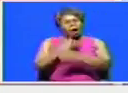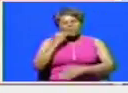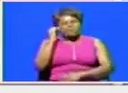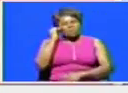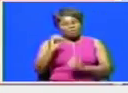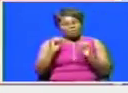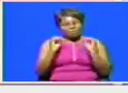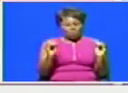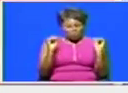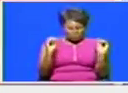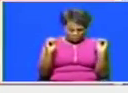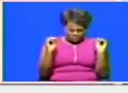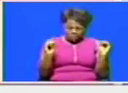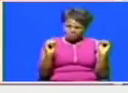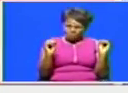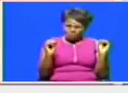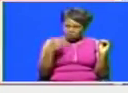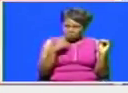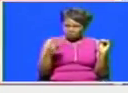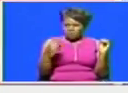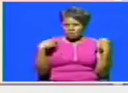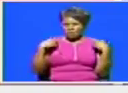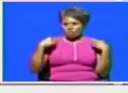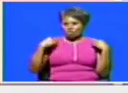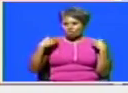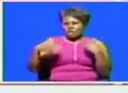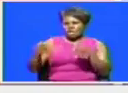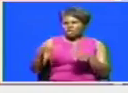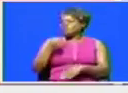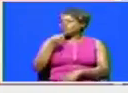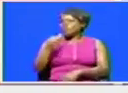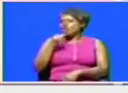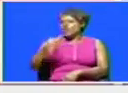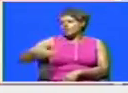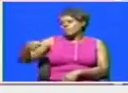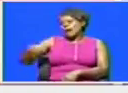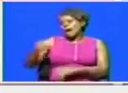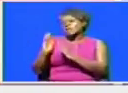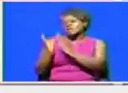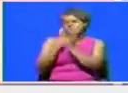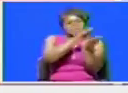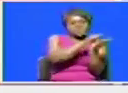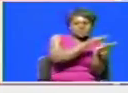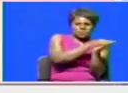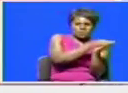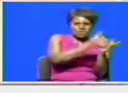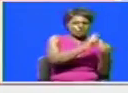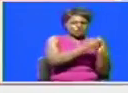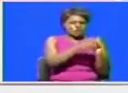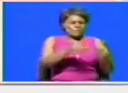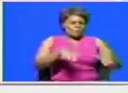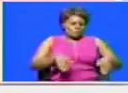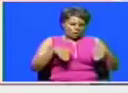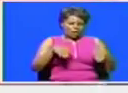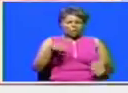kwenda. Hana mali pa kwenda kulala. Unasikia anakuambia nguo amemwacha yule msana wa choo, amemwekea begi lake kule. Kwa hivyo anaenda kule anabadilisha, anakaa pale anangoja